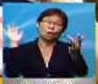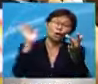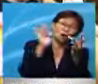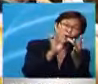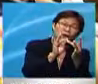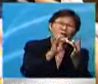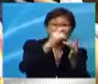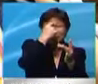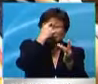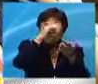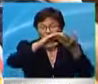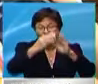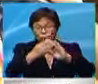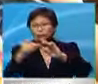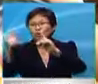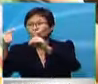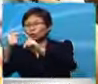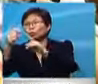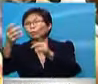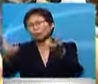Indian community to